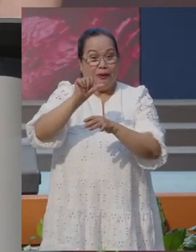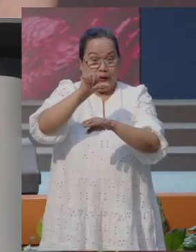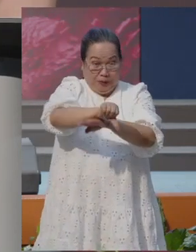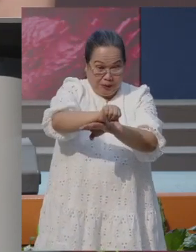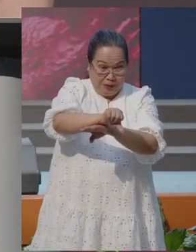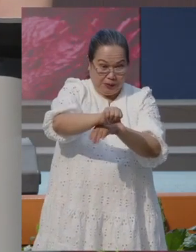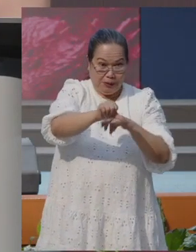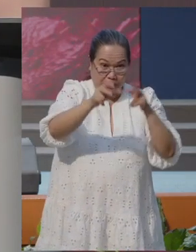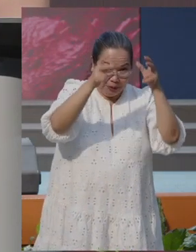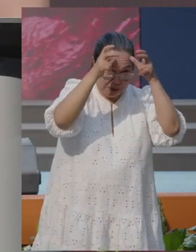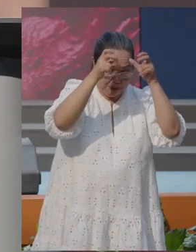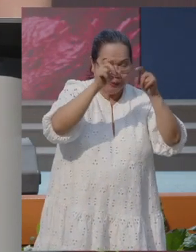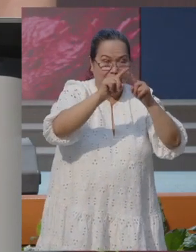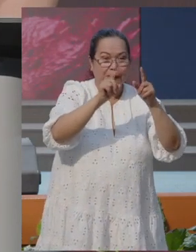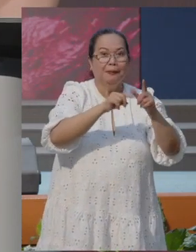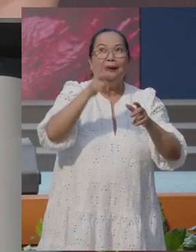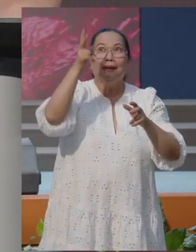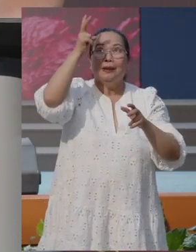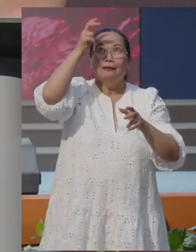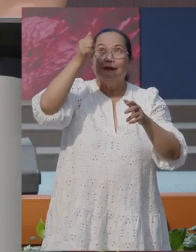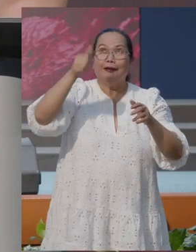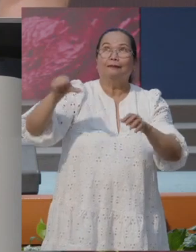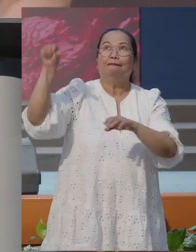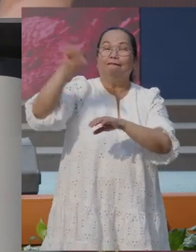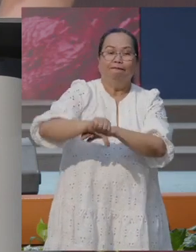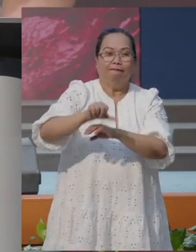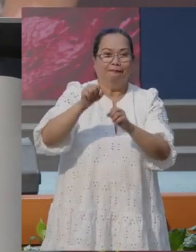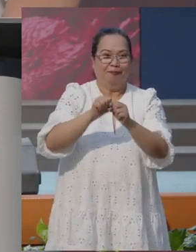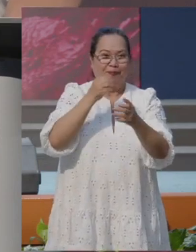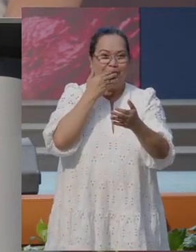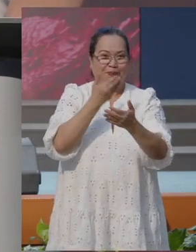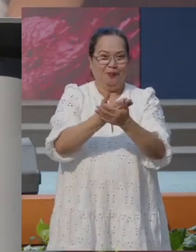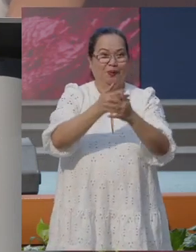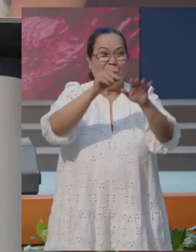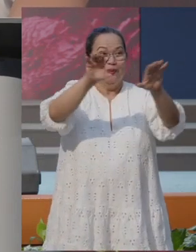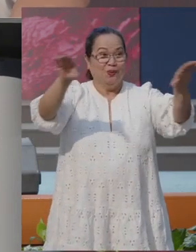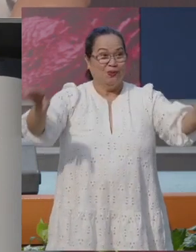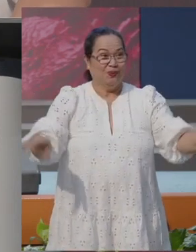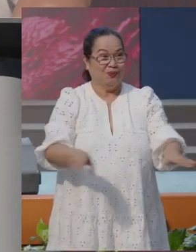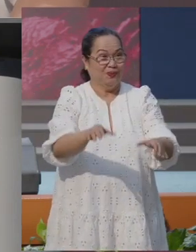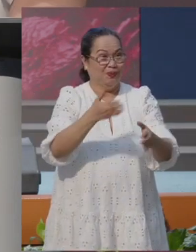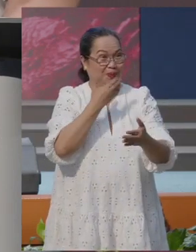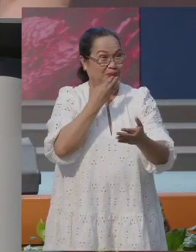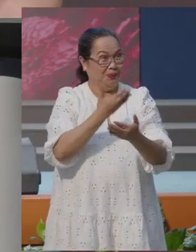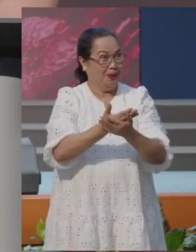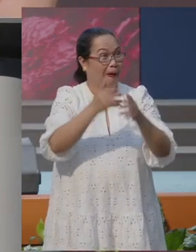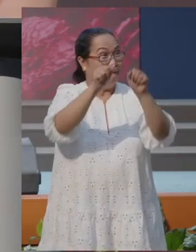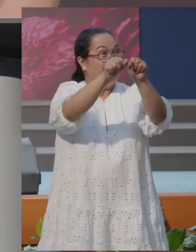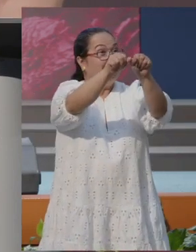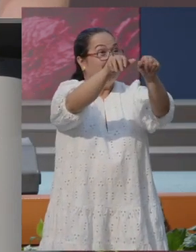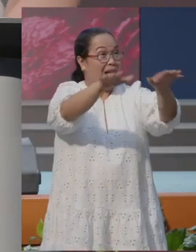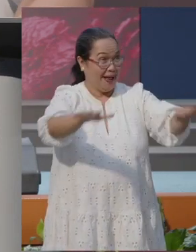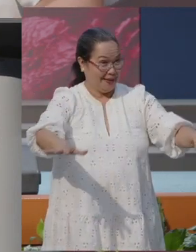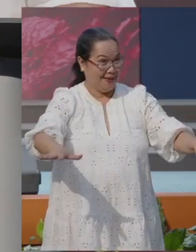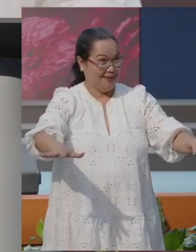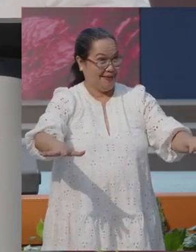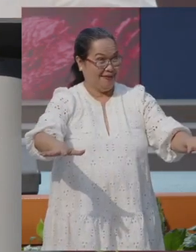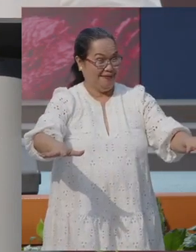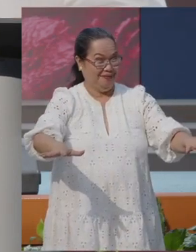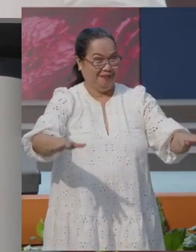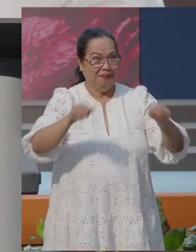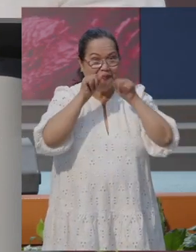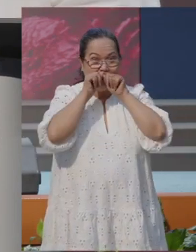overcome evil with good. Do good. Bless, sabi. Bless yung